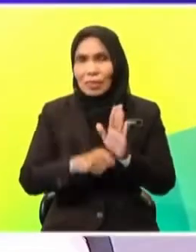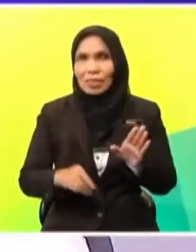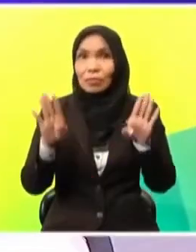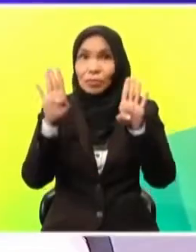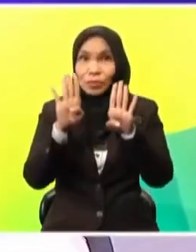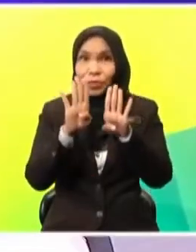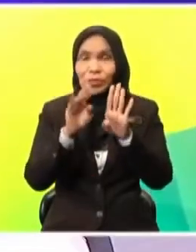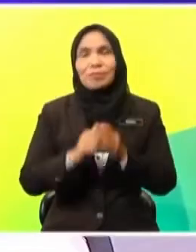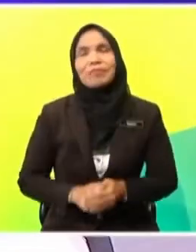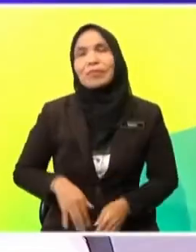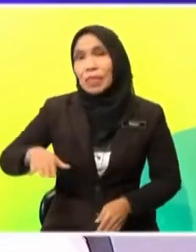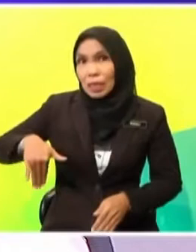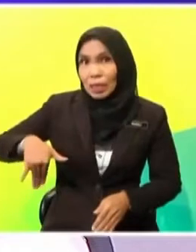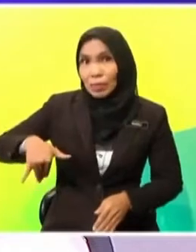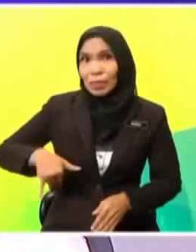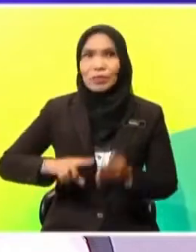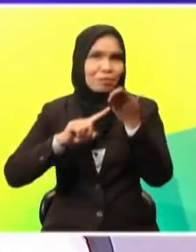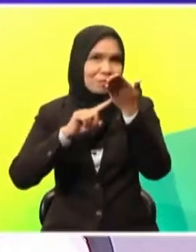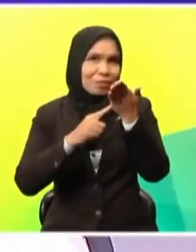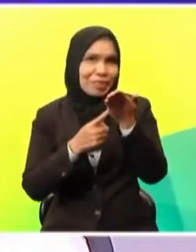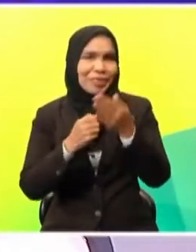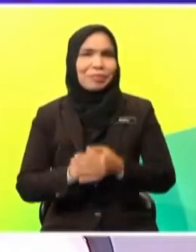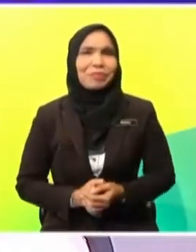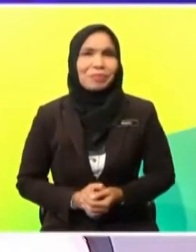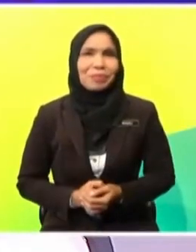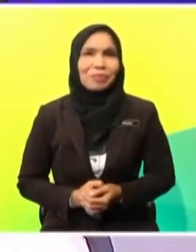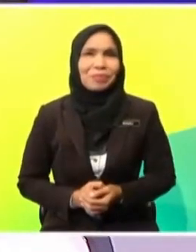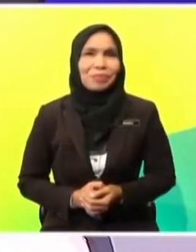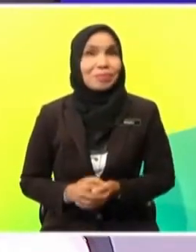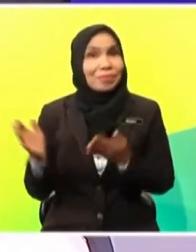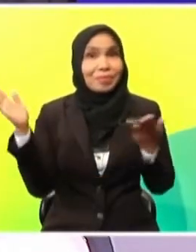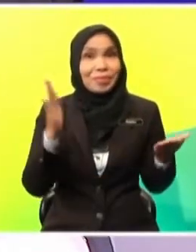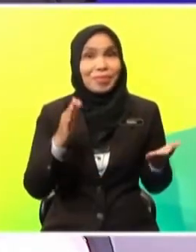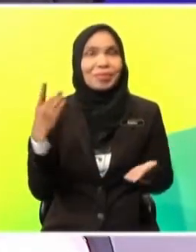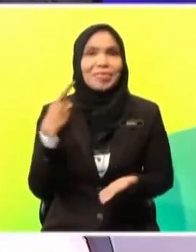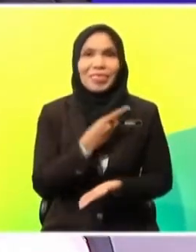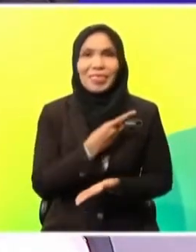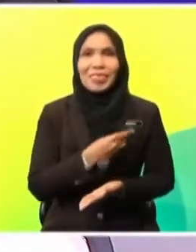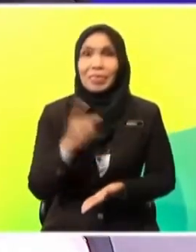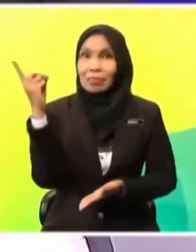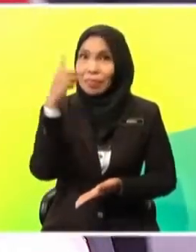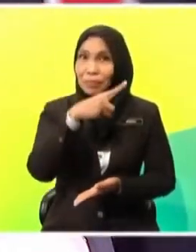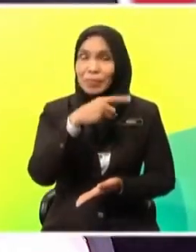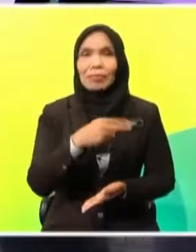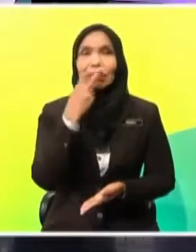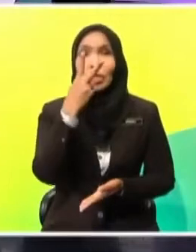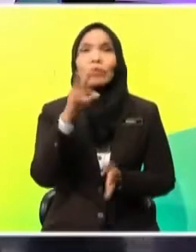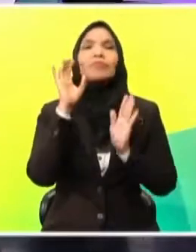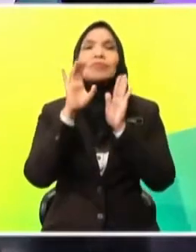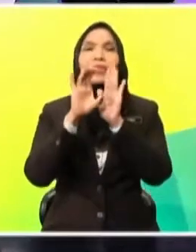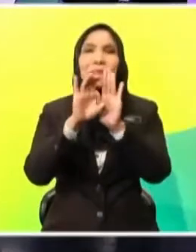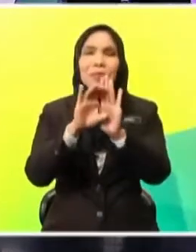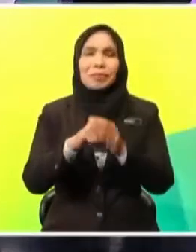kita memudahkan penjelasan tentang Suku kate tutup pada hari ini juga Yuk kita ke depan kita lihat dulu kamu gambarnya berada di